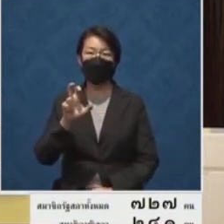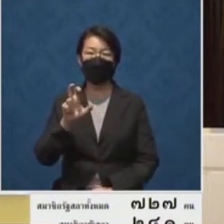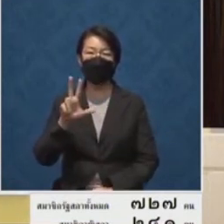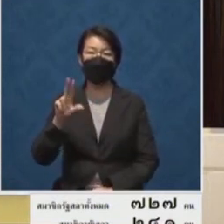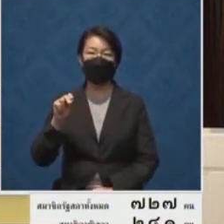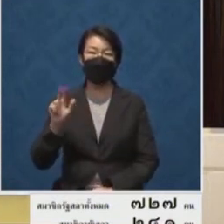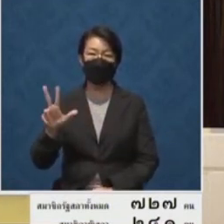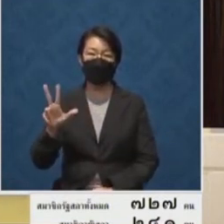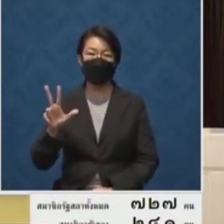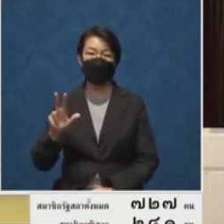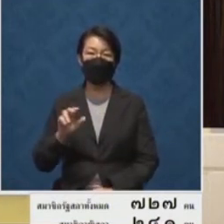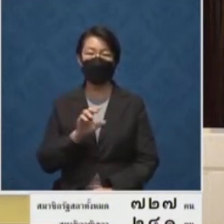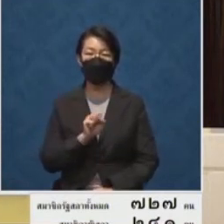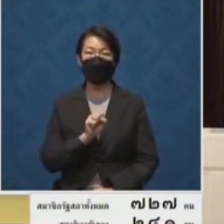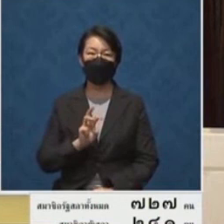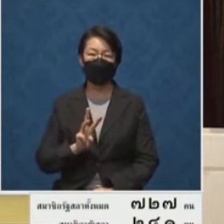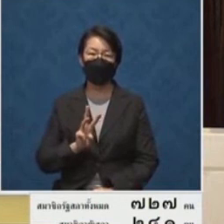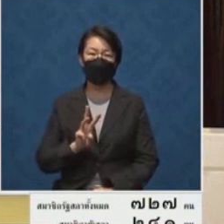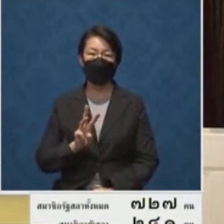รับหลักการคะแนนสส